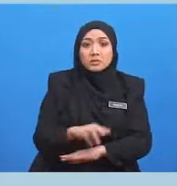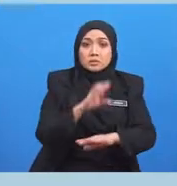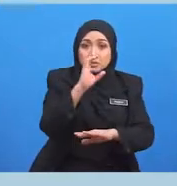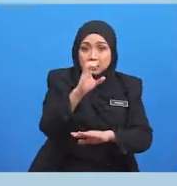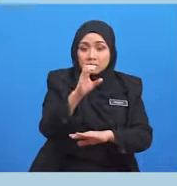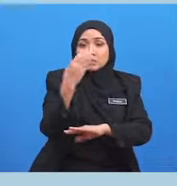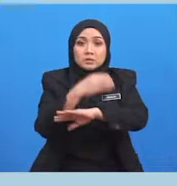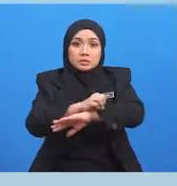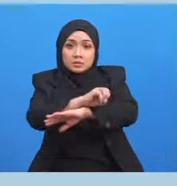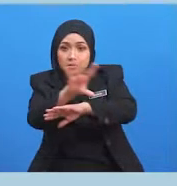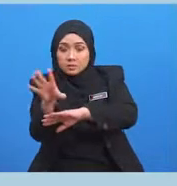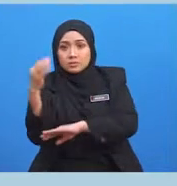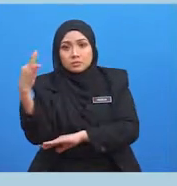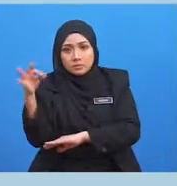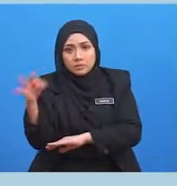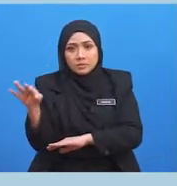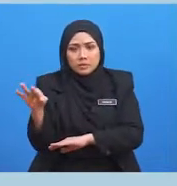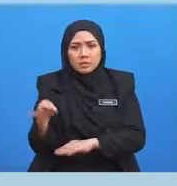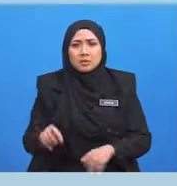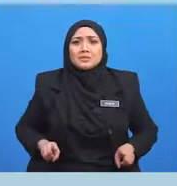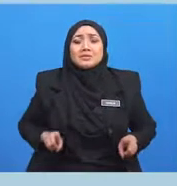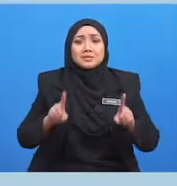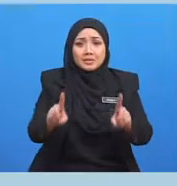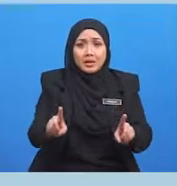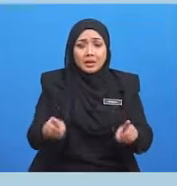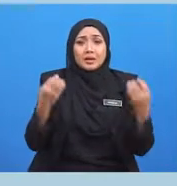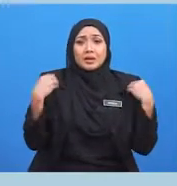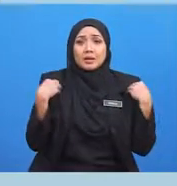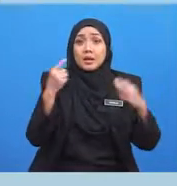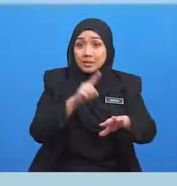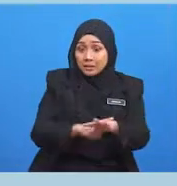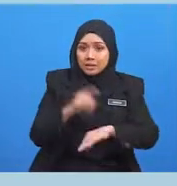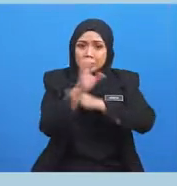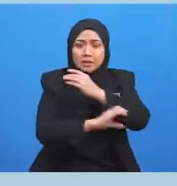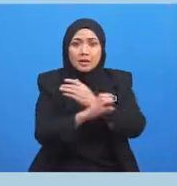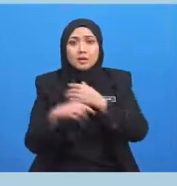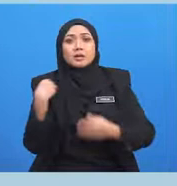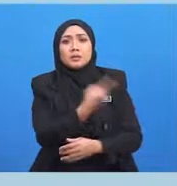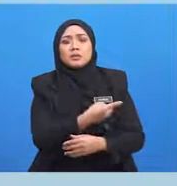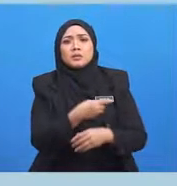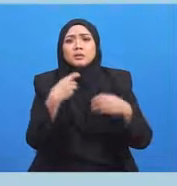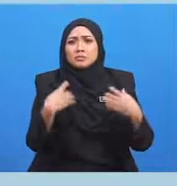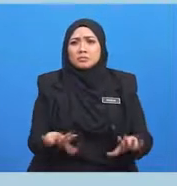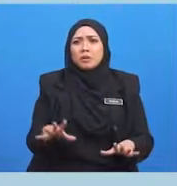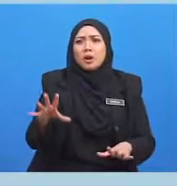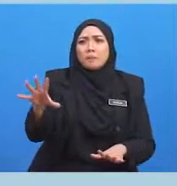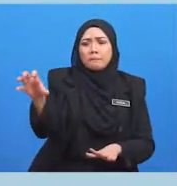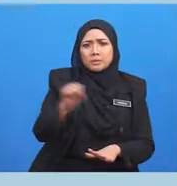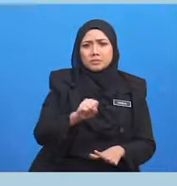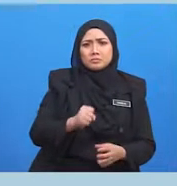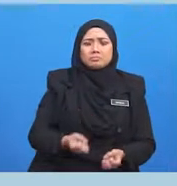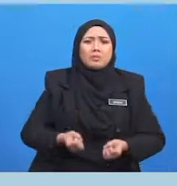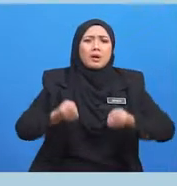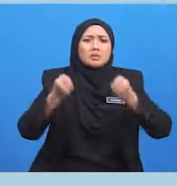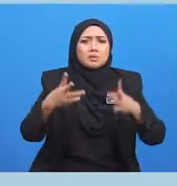COVID-19 yang sedang melanda negara dan merakut puluhan ribuan nyawa manusia di